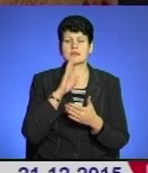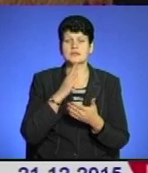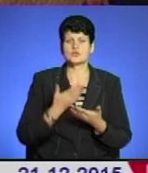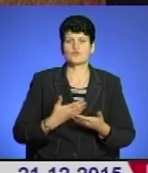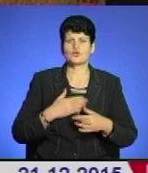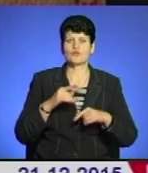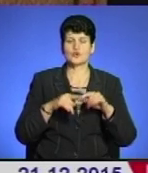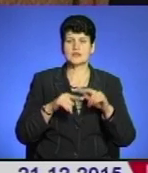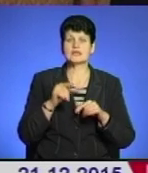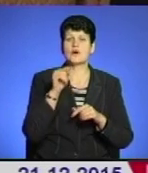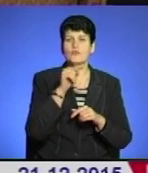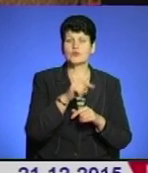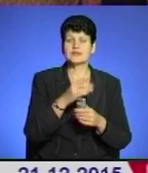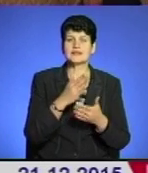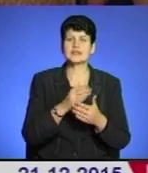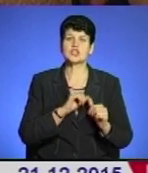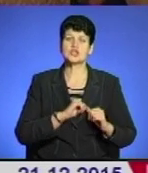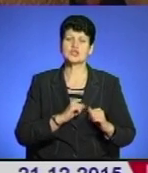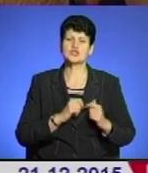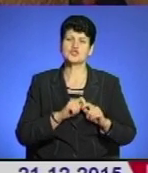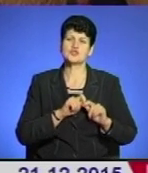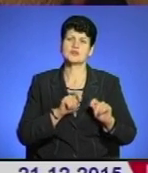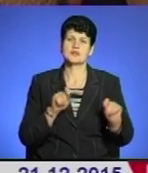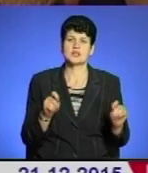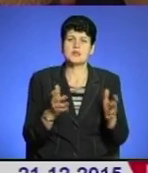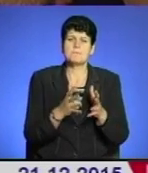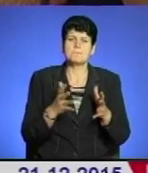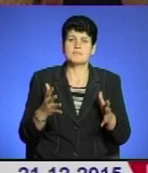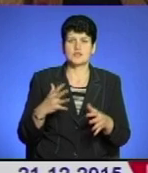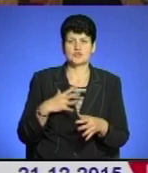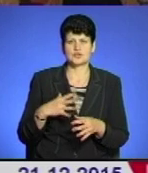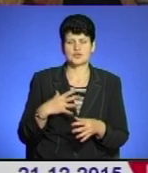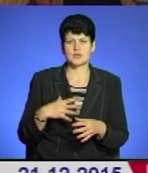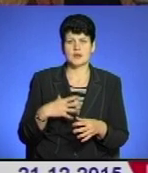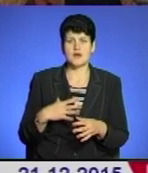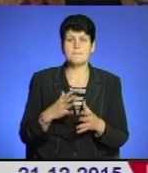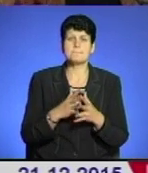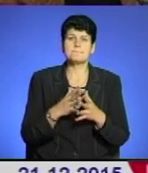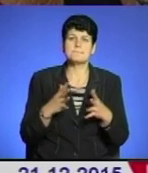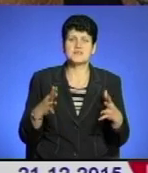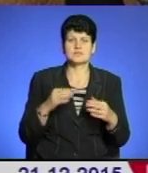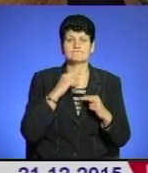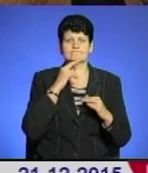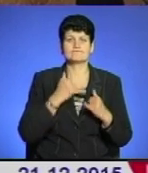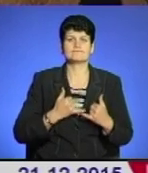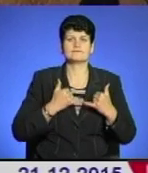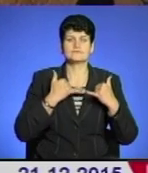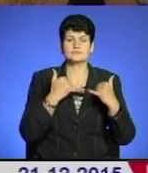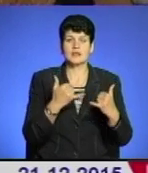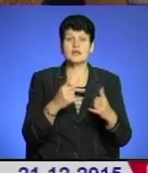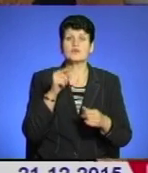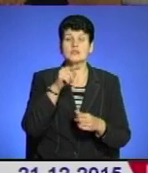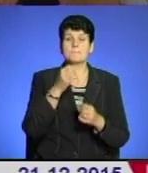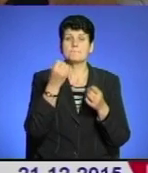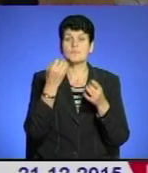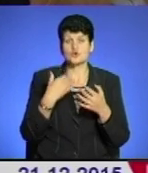що вони є щирішими, вони просто більше чекають на це. Це для них є більший знак уваги. І вони просто,